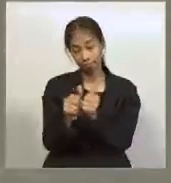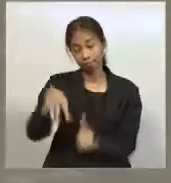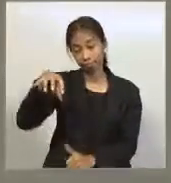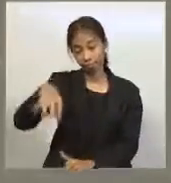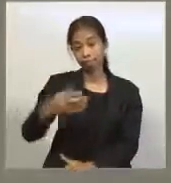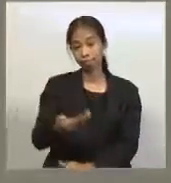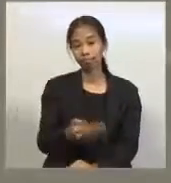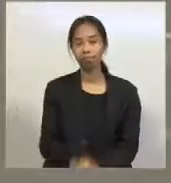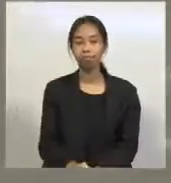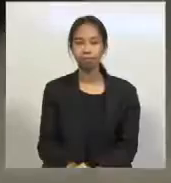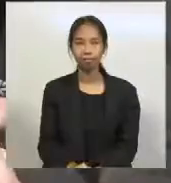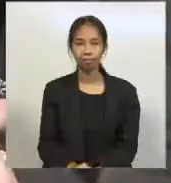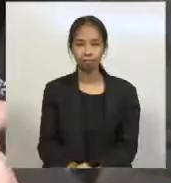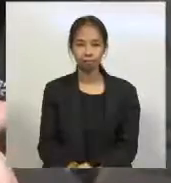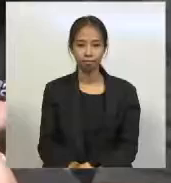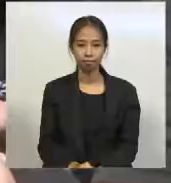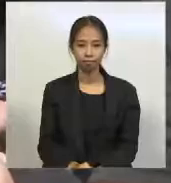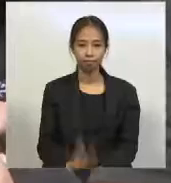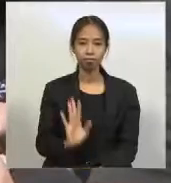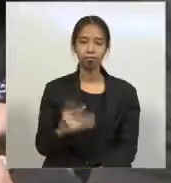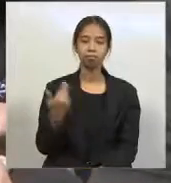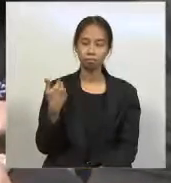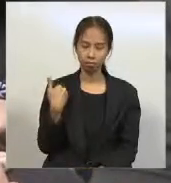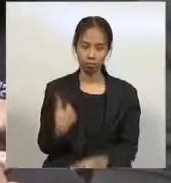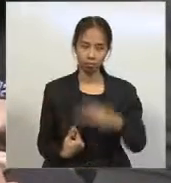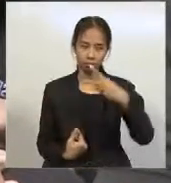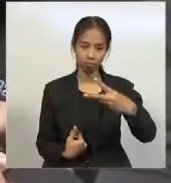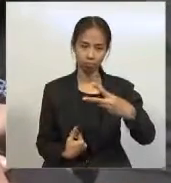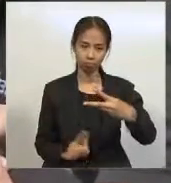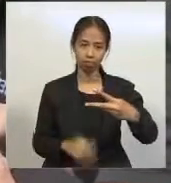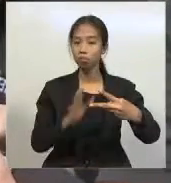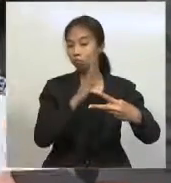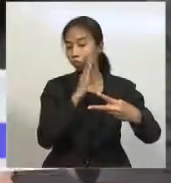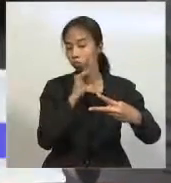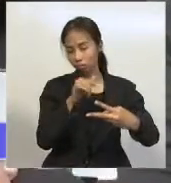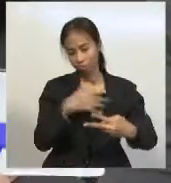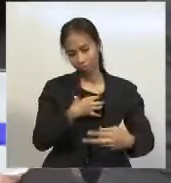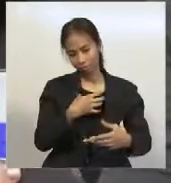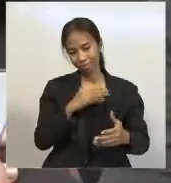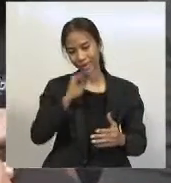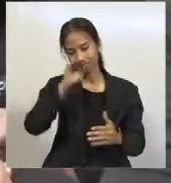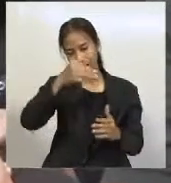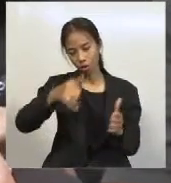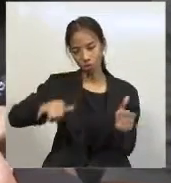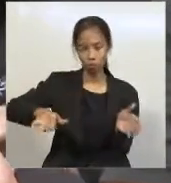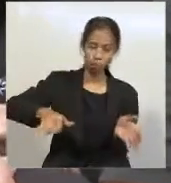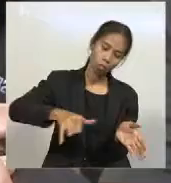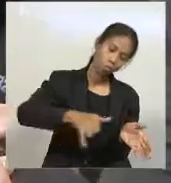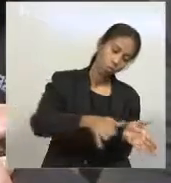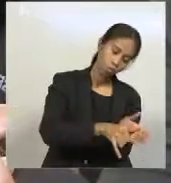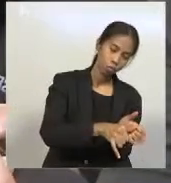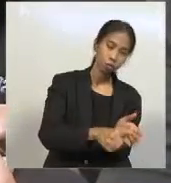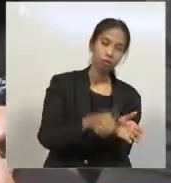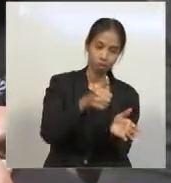น่อยค่ะ คือมี2อย่างถ้าเราสามารถที่จะทำให้ช้างไหลมาตามธรรมชาติแล้วมาติดตะข่ายมันก็